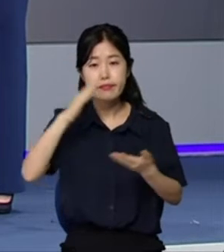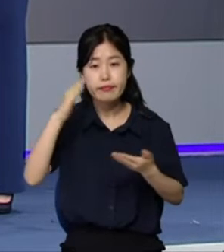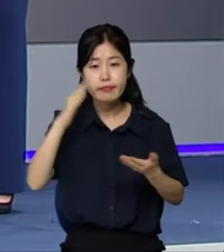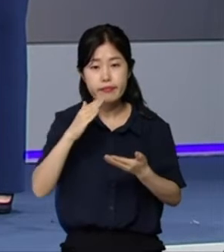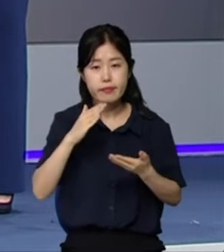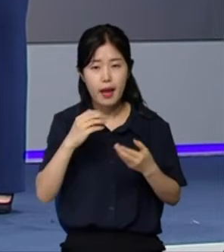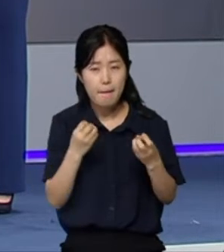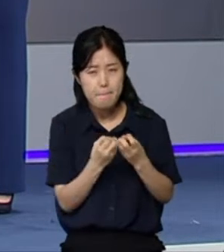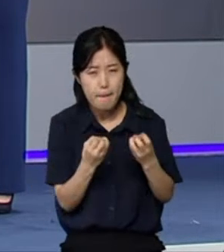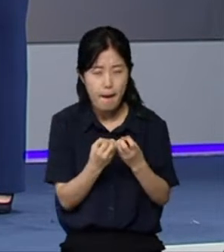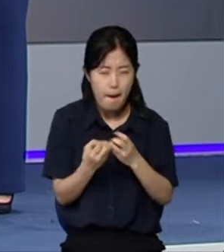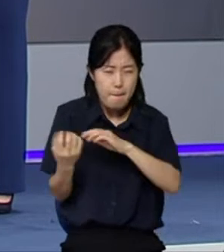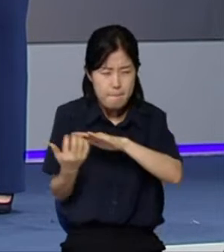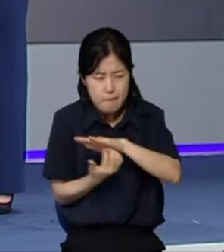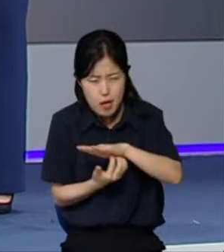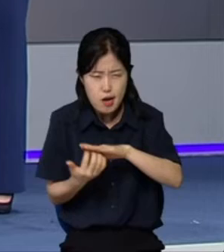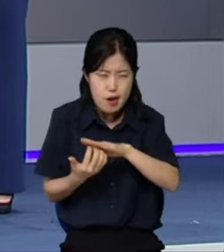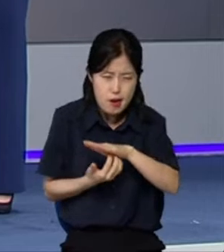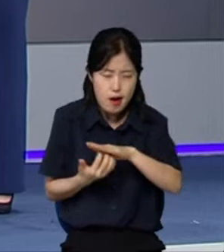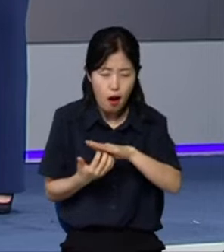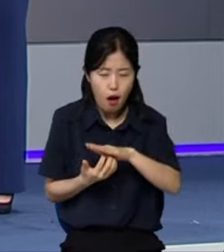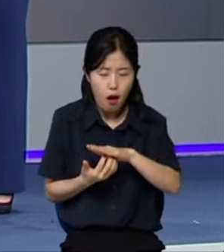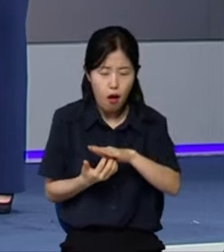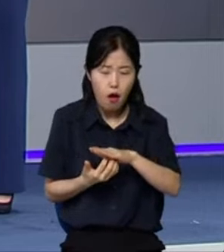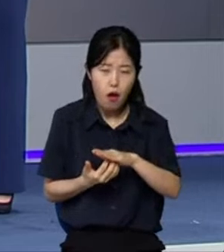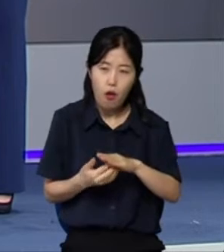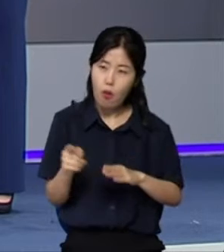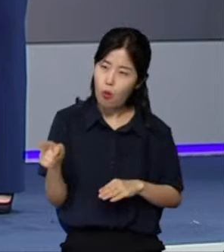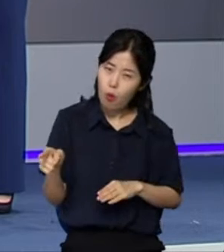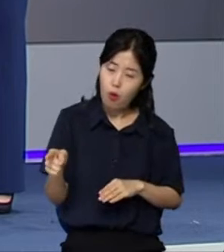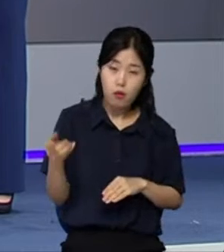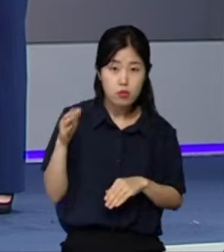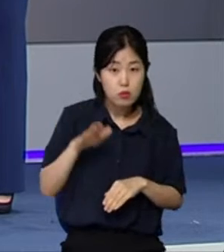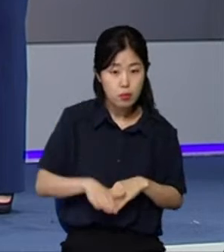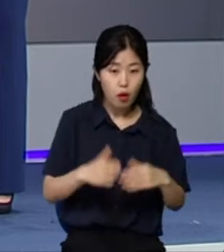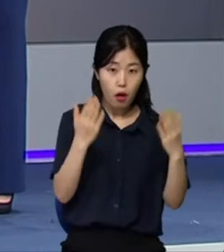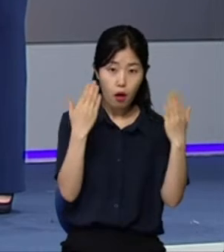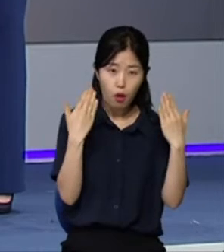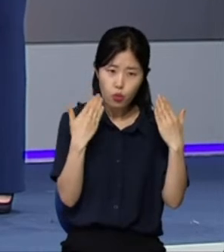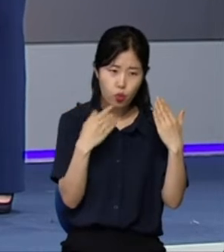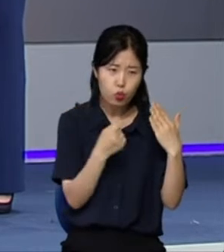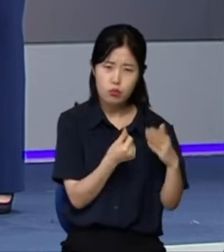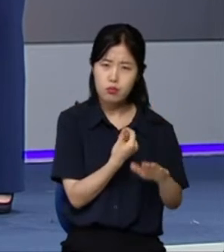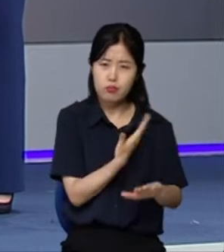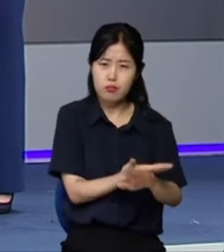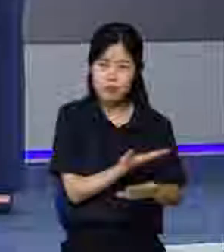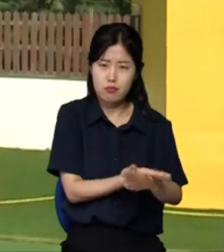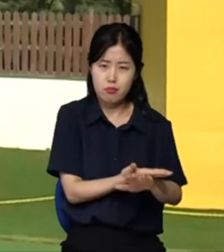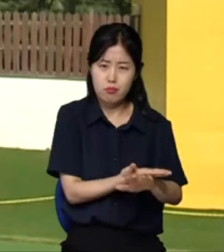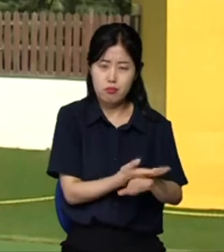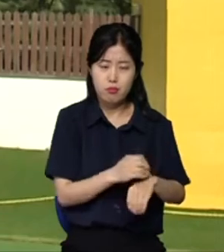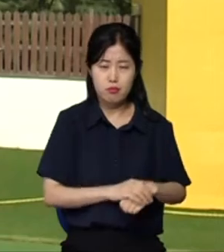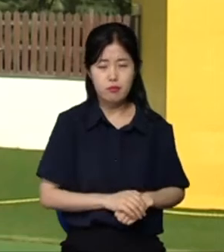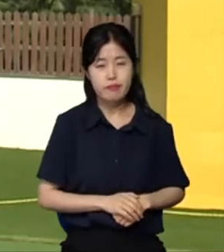수법은 치밀하고 또 대단했지만 학교에 보아는 부실하게 그지 없었습니다